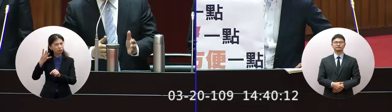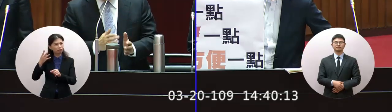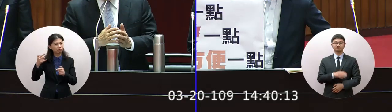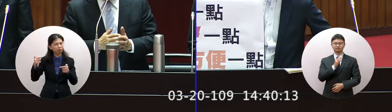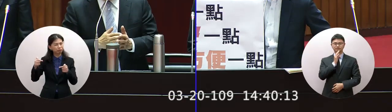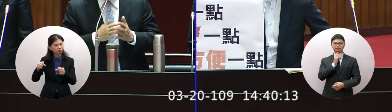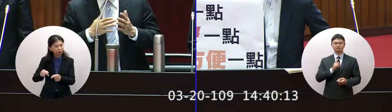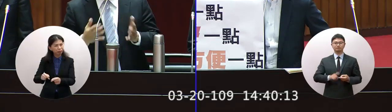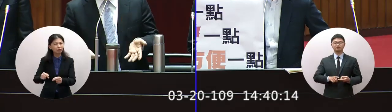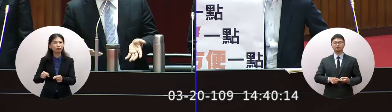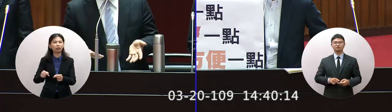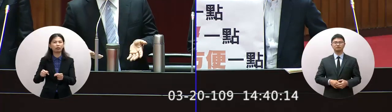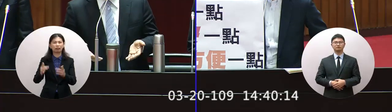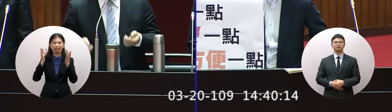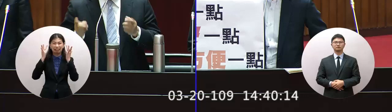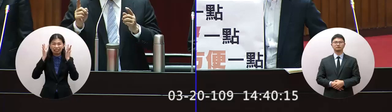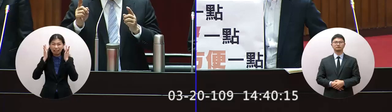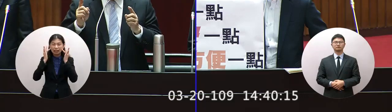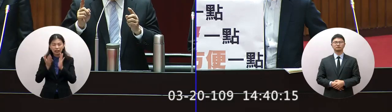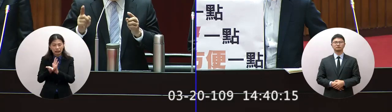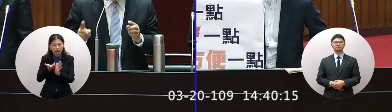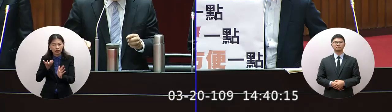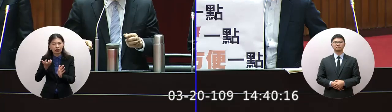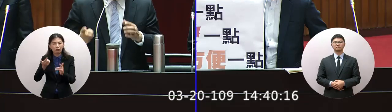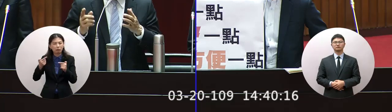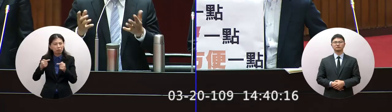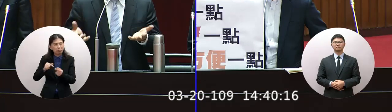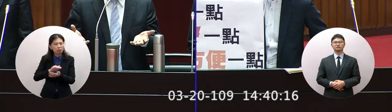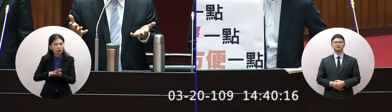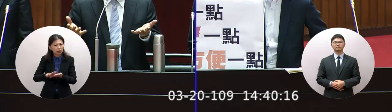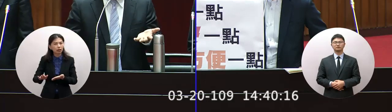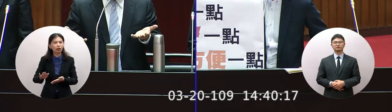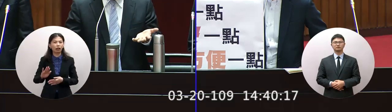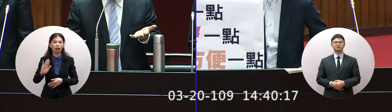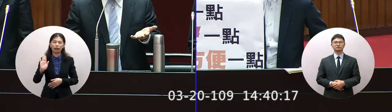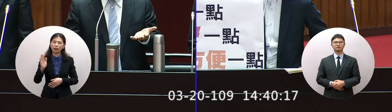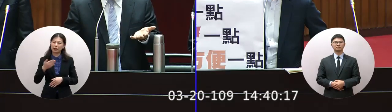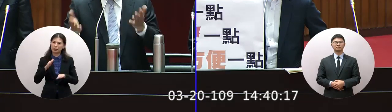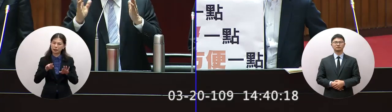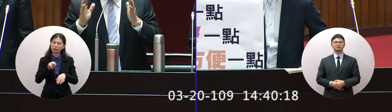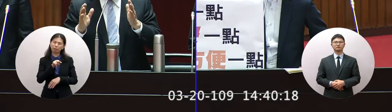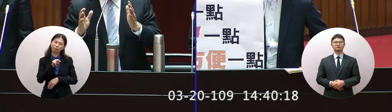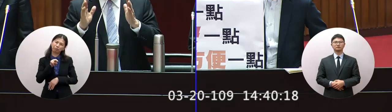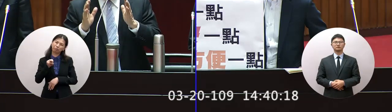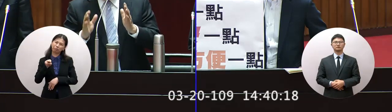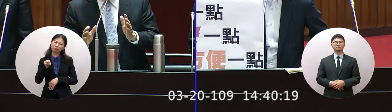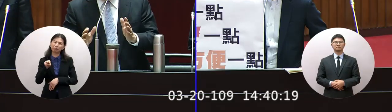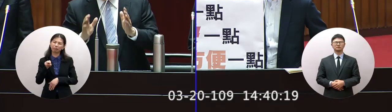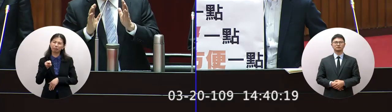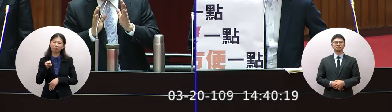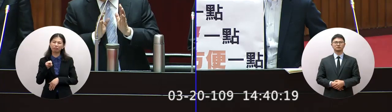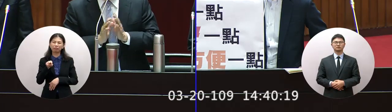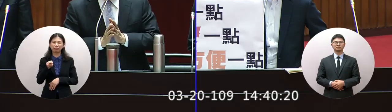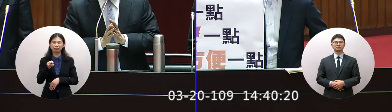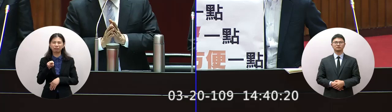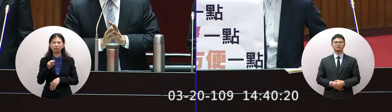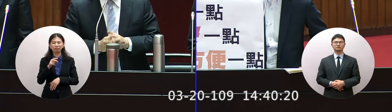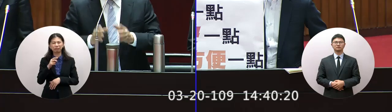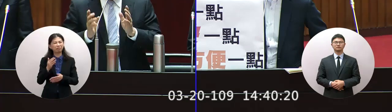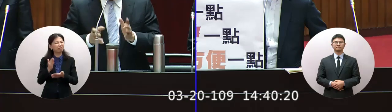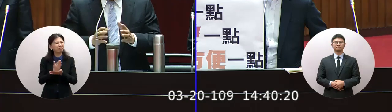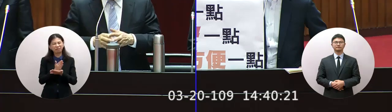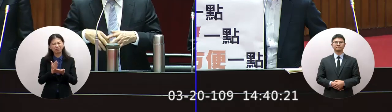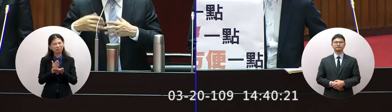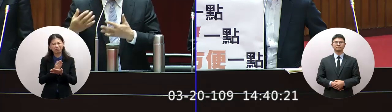或者夏天前就能过去。但以这一次，因为这个疫情是起先难估